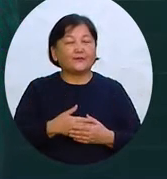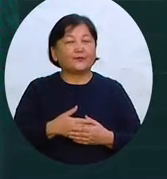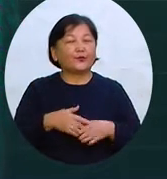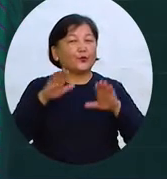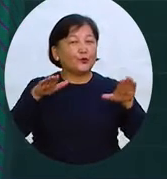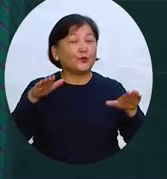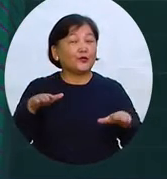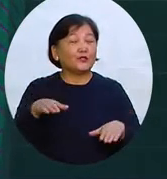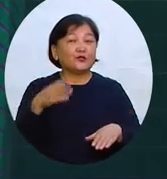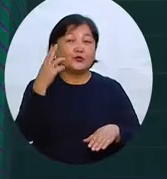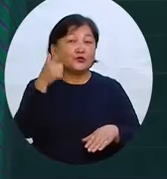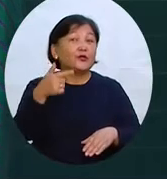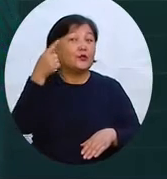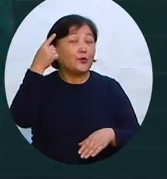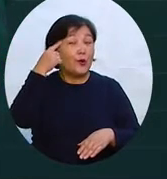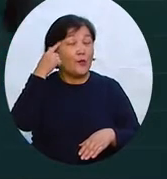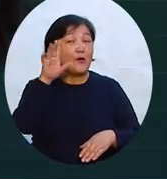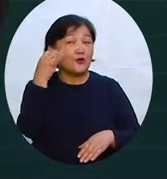хүүхдүүдэр шүлэгт юуны тухай бодож байгааг